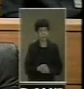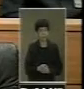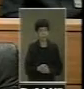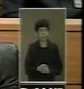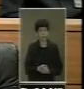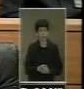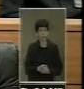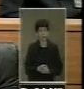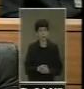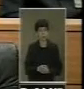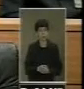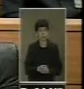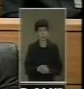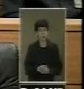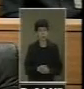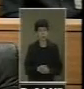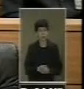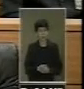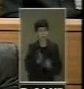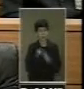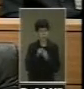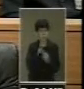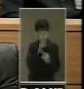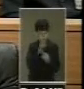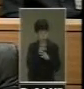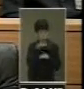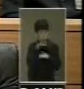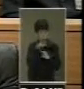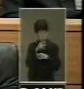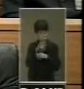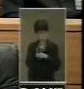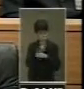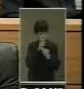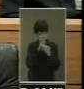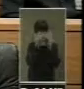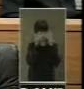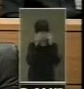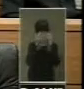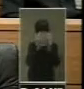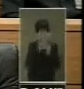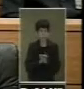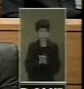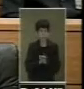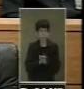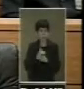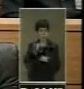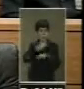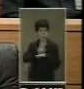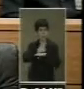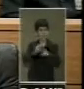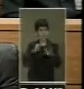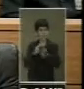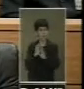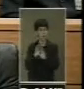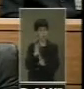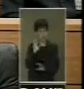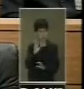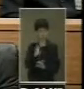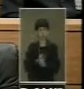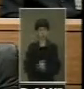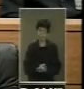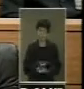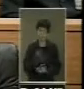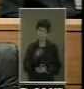ท่านประธานครับกราบไปถึงท่านนายกรัฐมนตรีและท่านรัฐมนตรีว่าการกระทรวงมหาดไทย